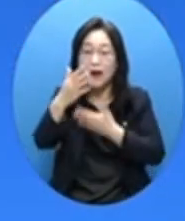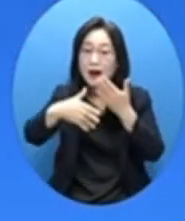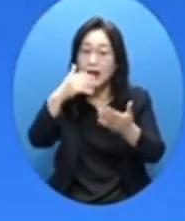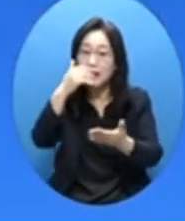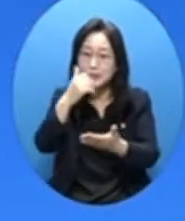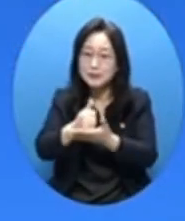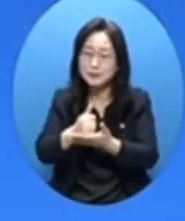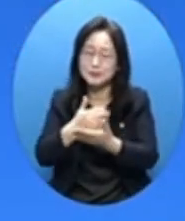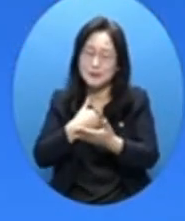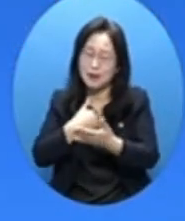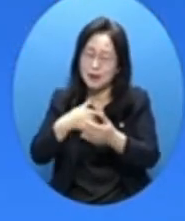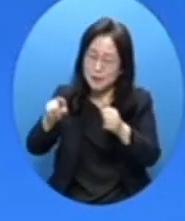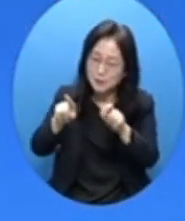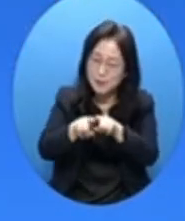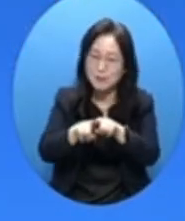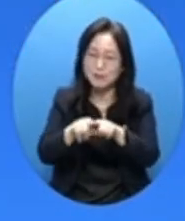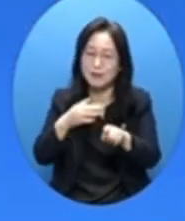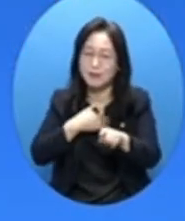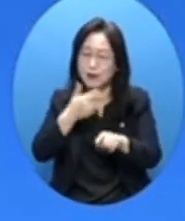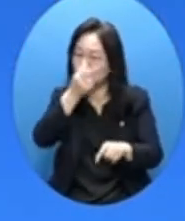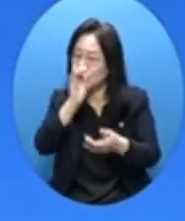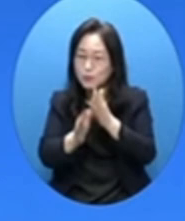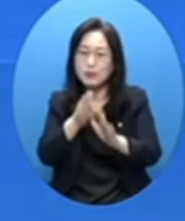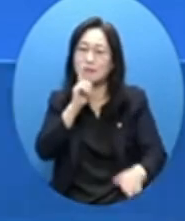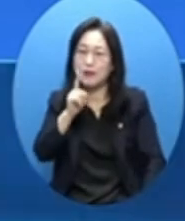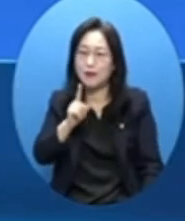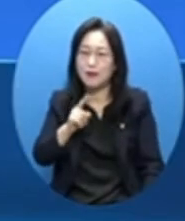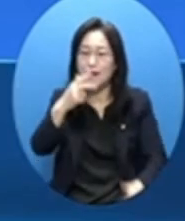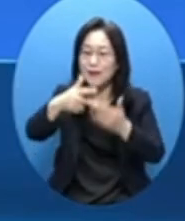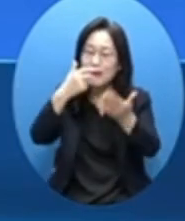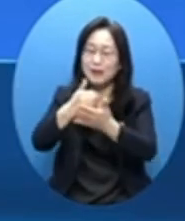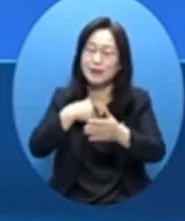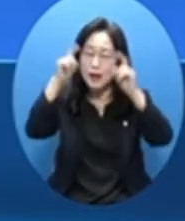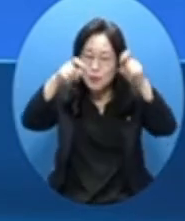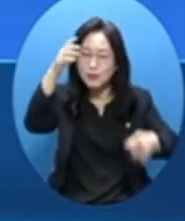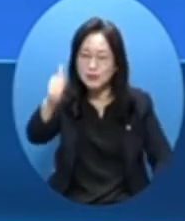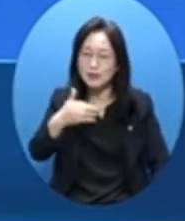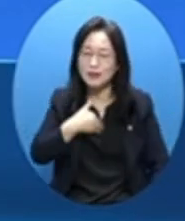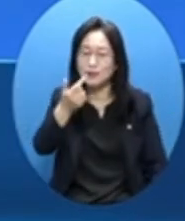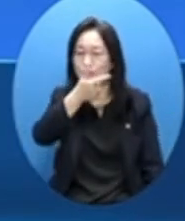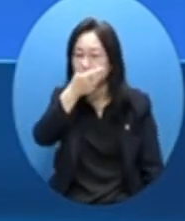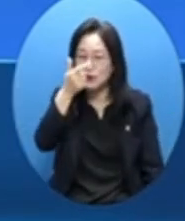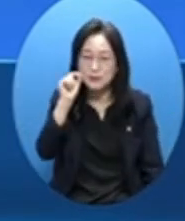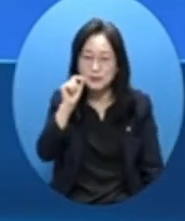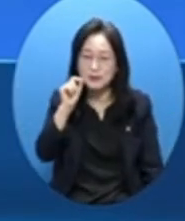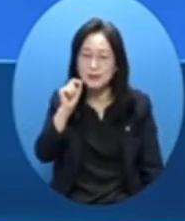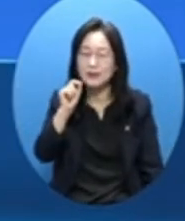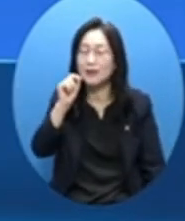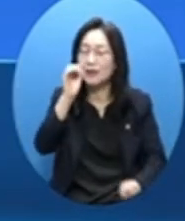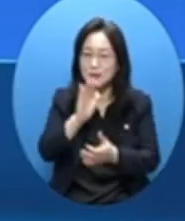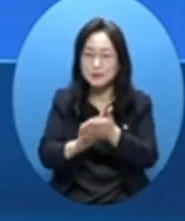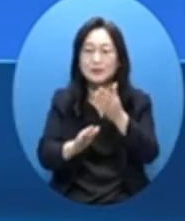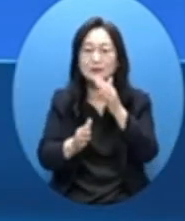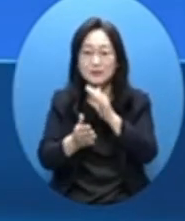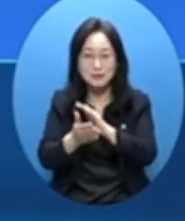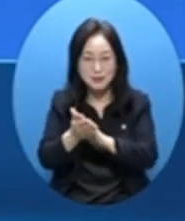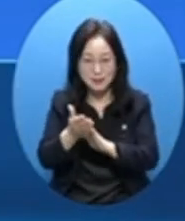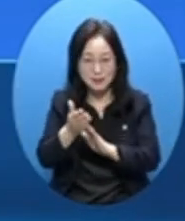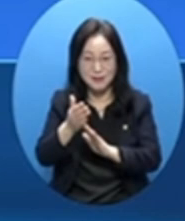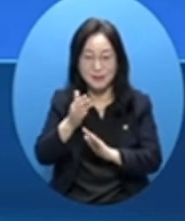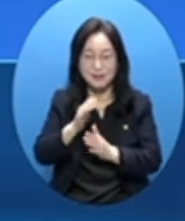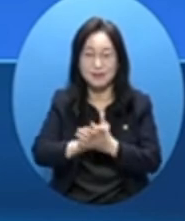나의 목자 될 때 내 삶에 부족함이 없는 것입니다 그는 고백합니다 야훼는 나의 목자시니 내게 부족함이 없으리로다